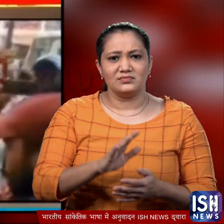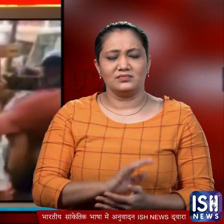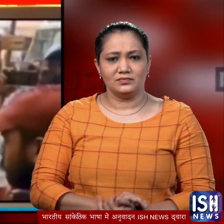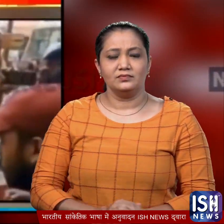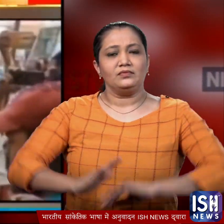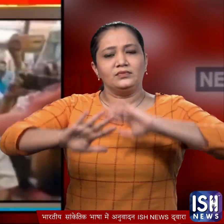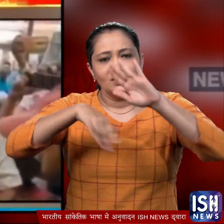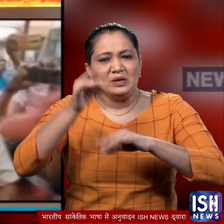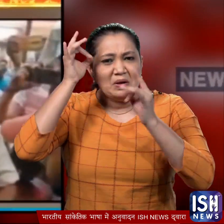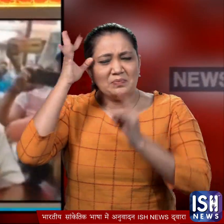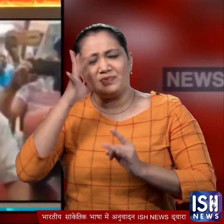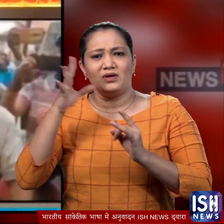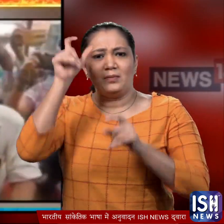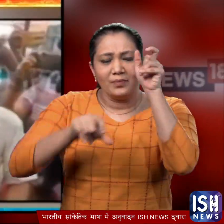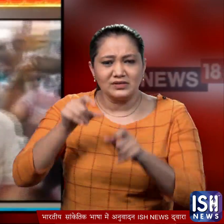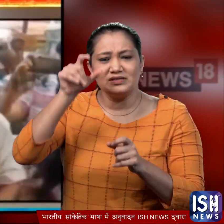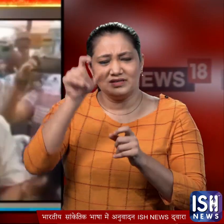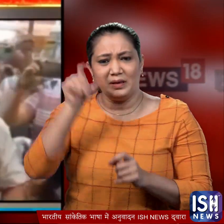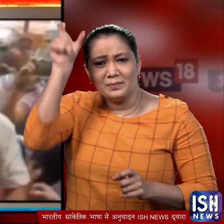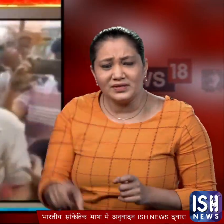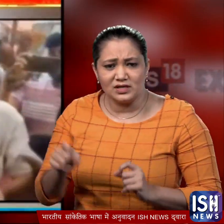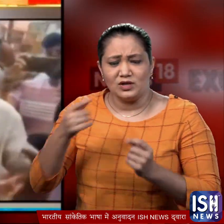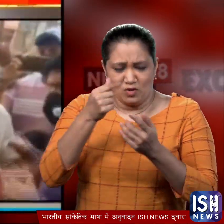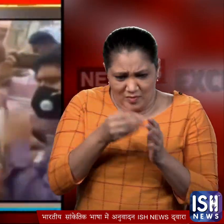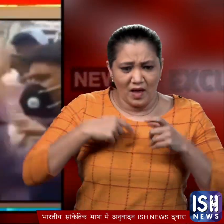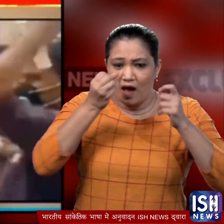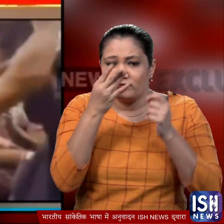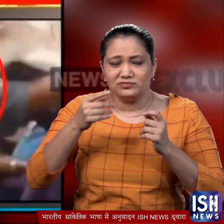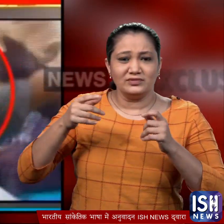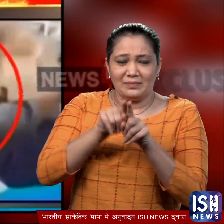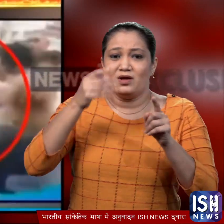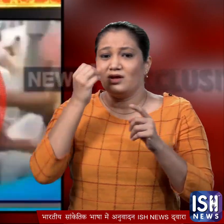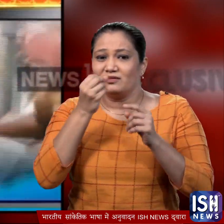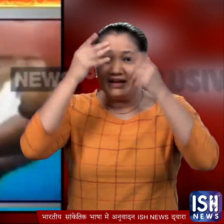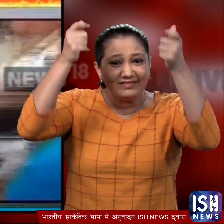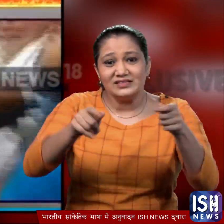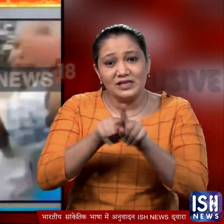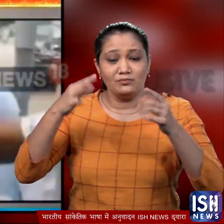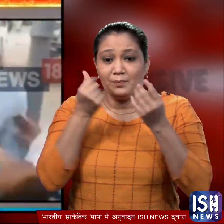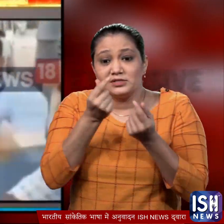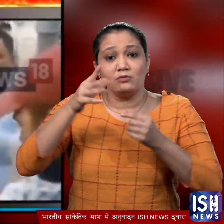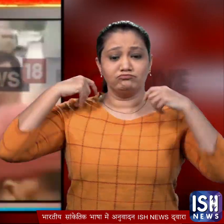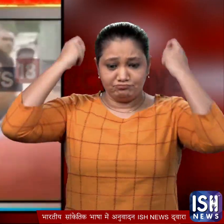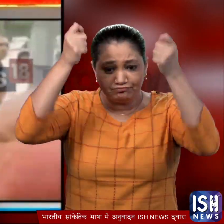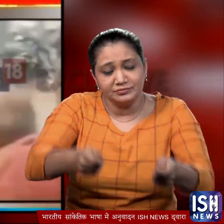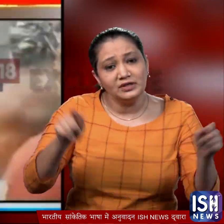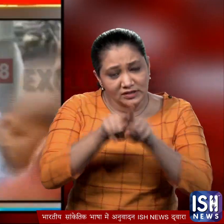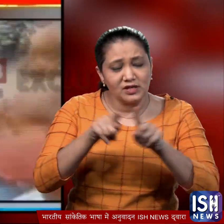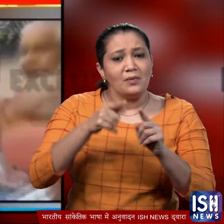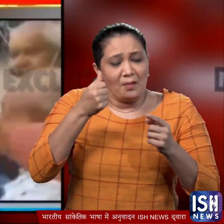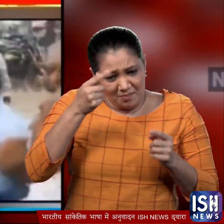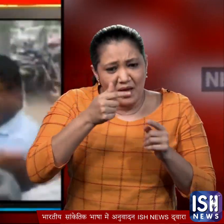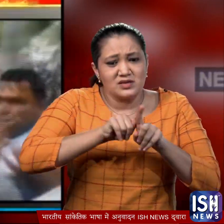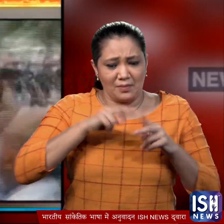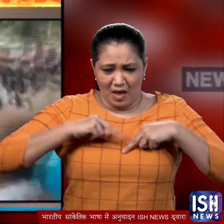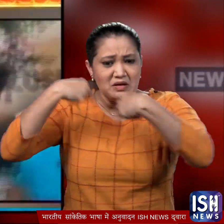दिए। इतना ही नहीं, गुस्से से तिलमिलाए एक आदमी ने तो उन्हें रुपयों की माला भी पहनाने की कोशिश की। उसने आरोप लगाया कि पैसे लेकर ही उसकी जमीन